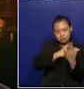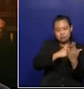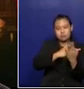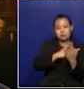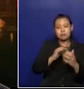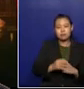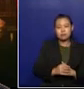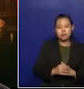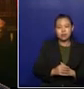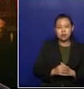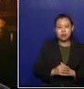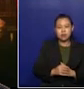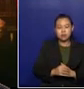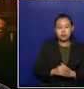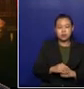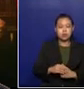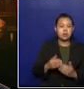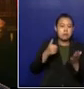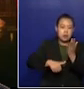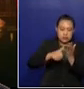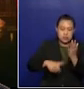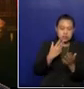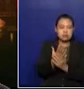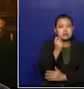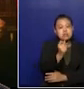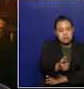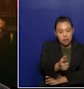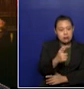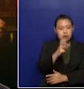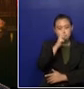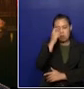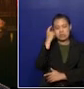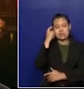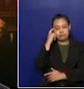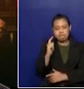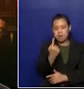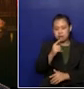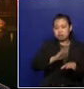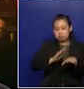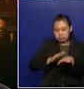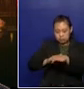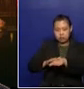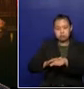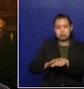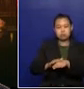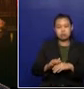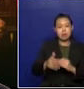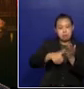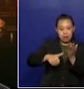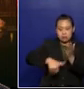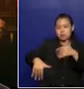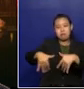ฮะรัฐบาลเอาเงินภาษีมาจ่ายครับคิดให้รอบคอบนะฮะผมเตือนก่อนภาษีอากรของราษ